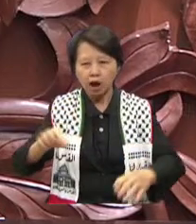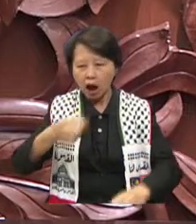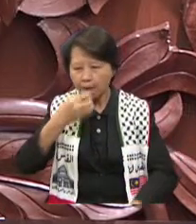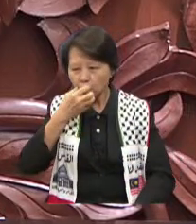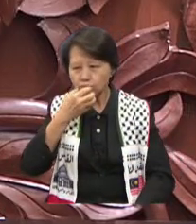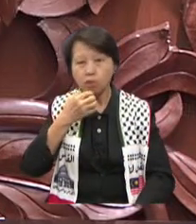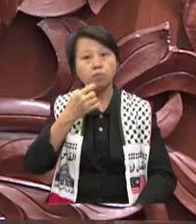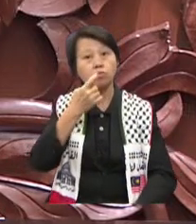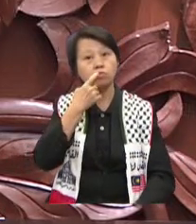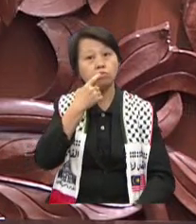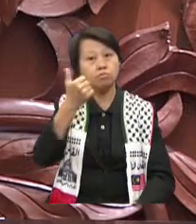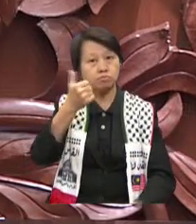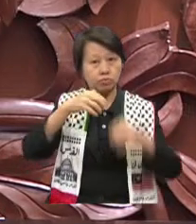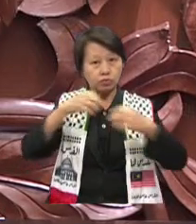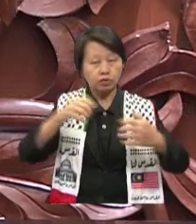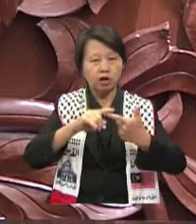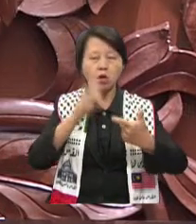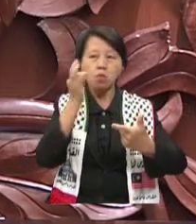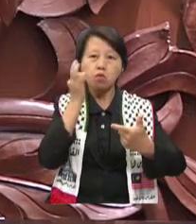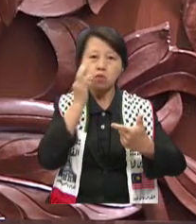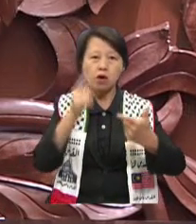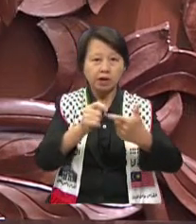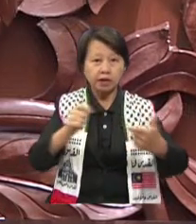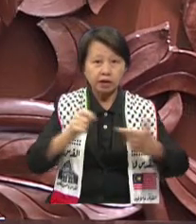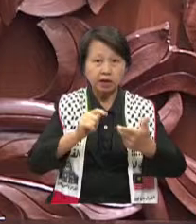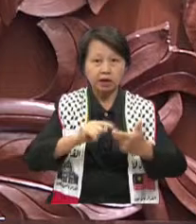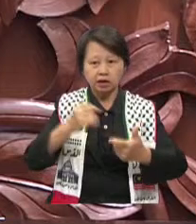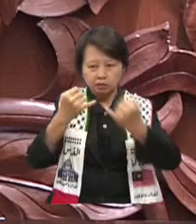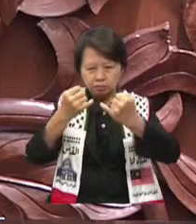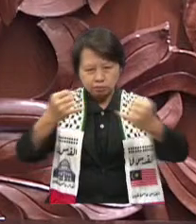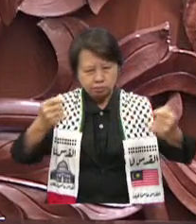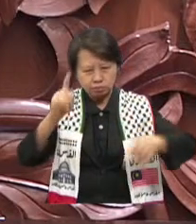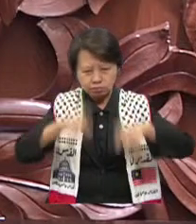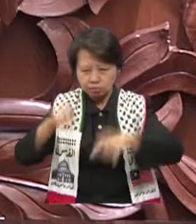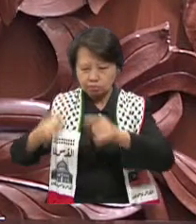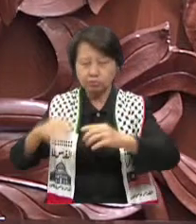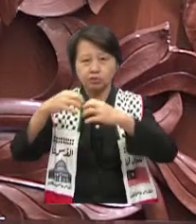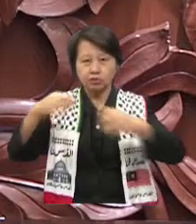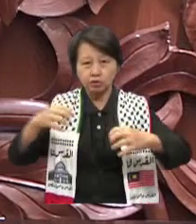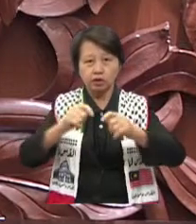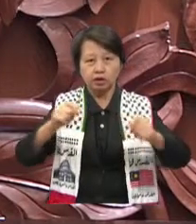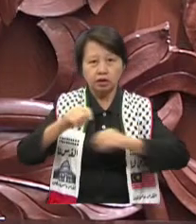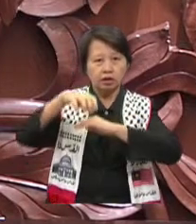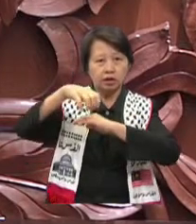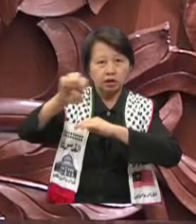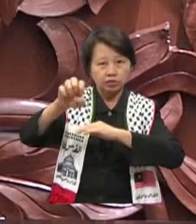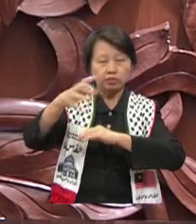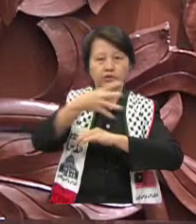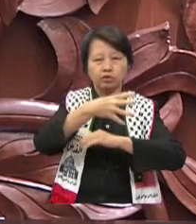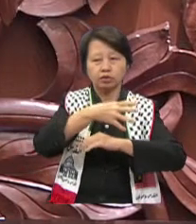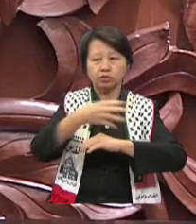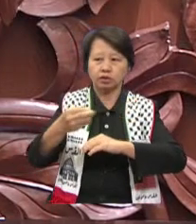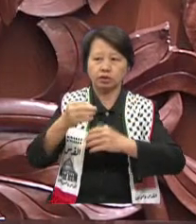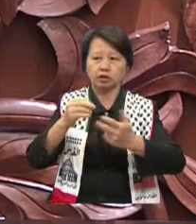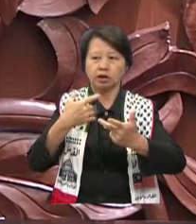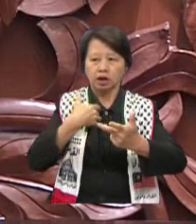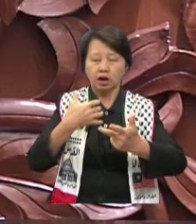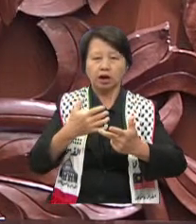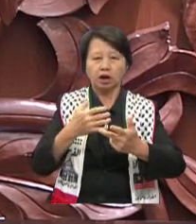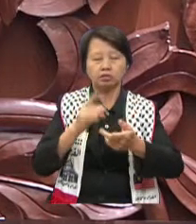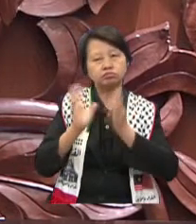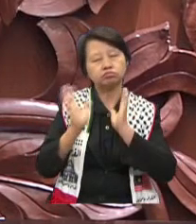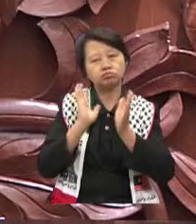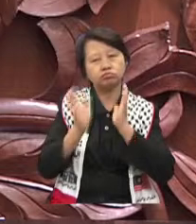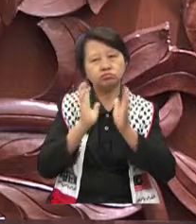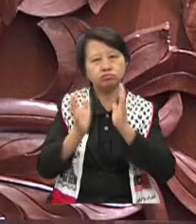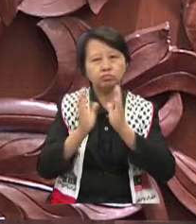dan buah-buah tempatan pameran pelbagai jenis durian tempatan eksport serta sesi ramah